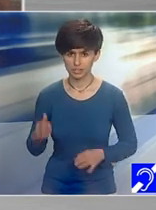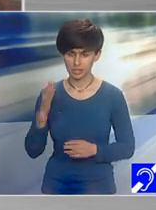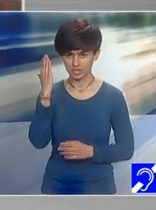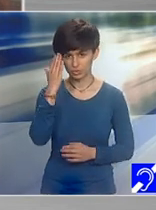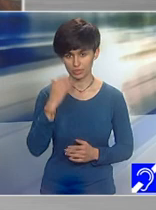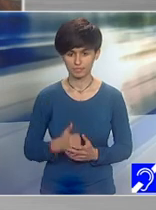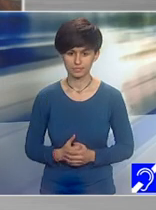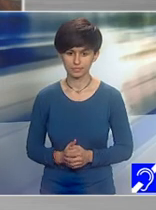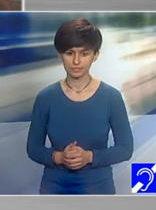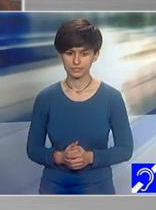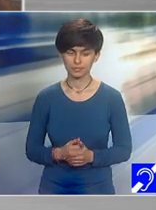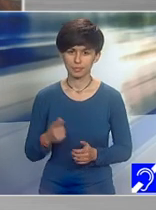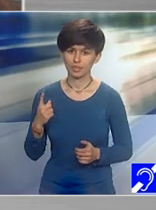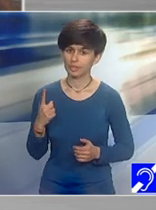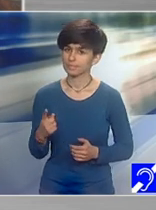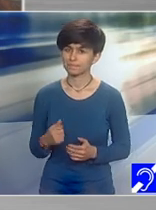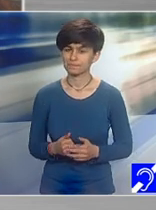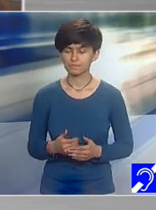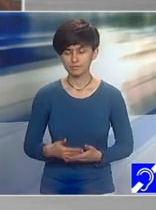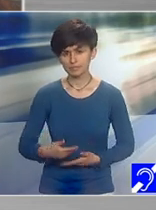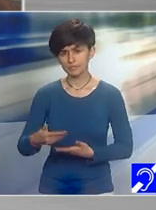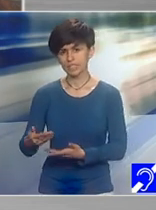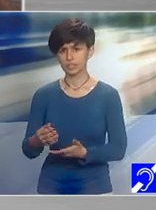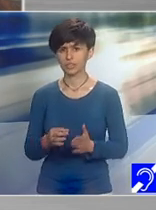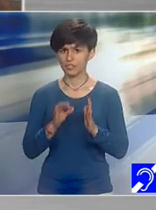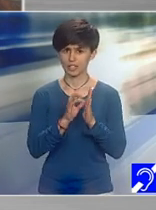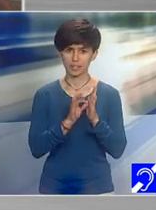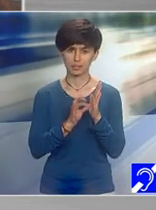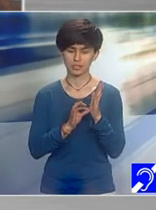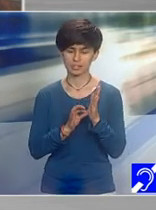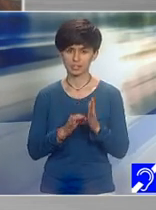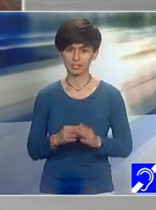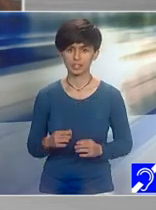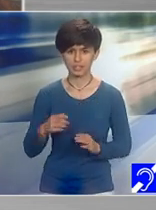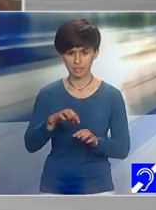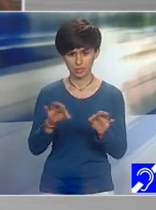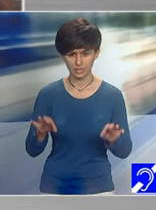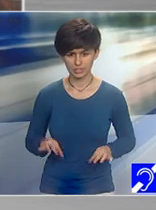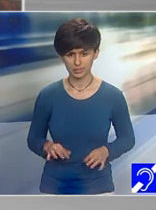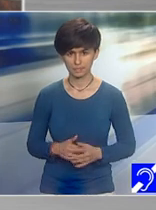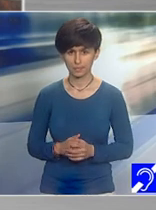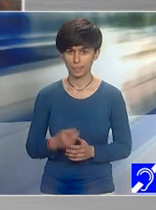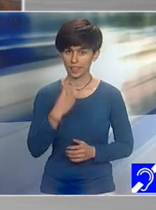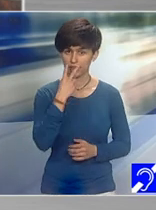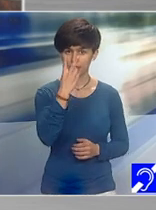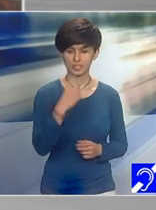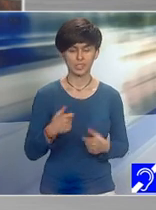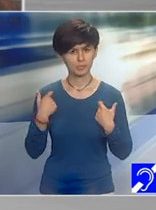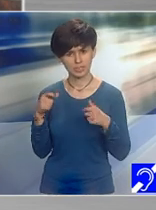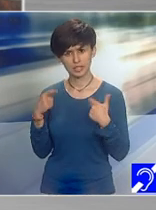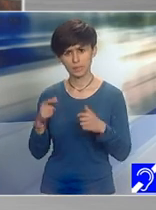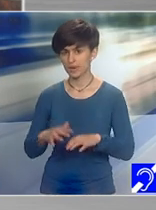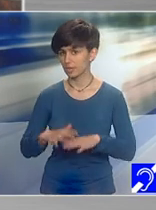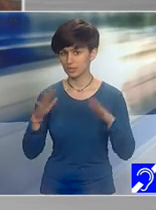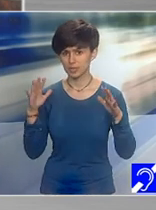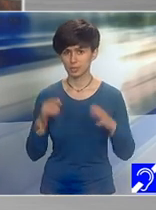niște chestii importante. Vedem foarte mult în parcul mare, care e foarte frumos. Avem acolo foarte